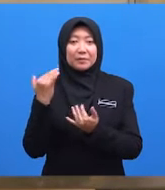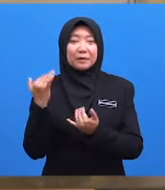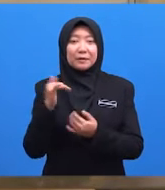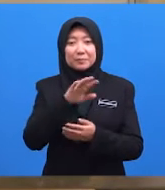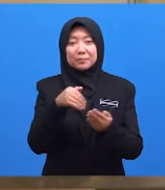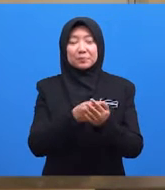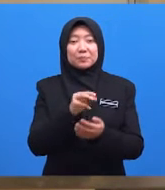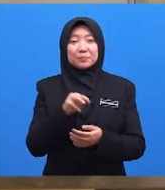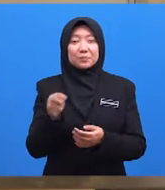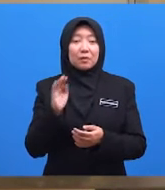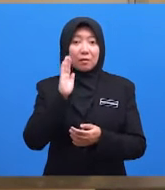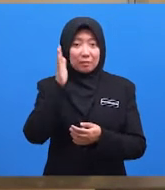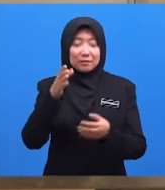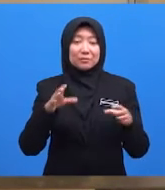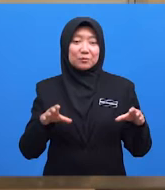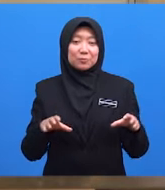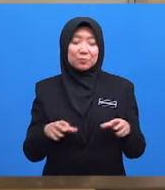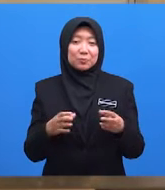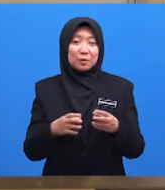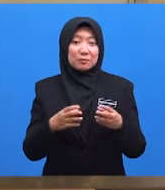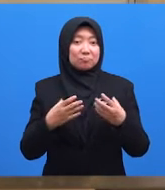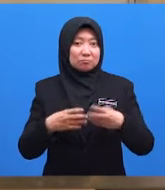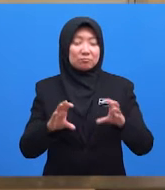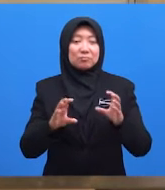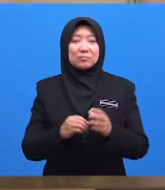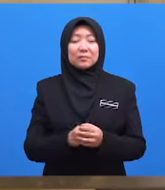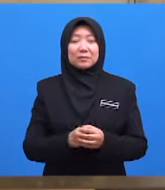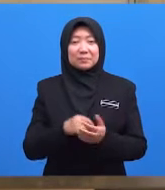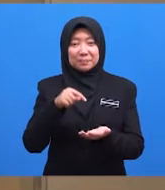harap murid-murid akan mencuba resepi